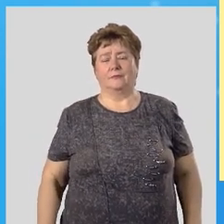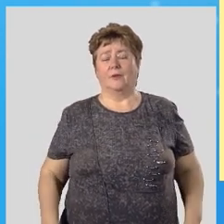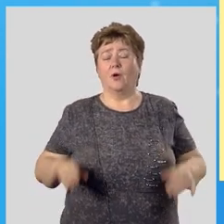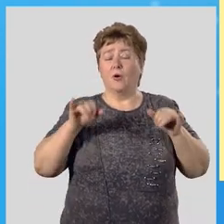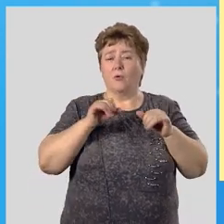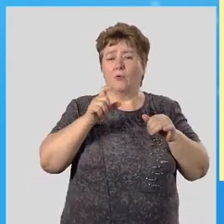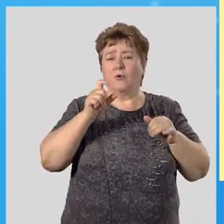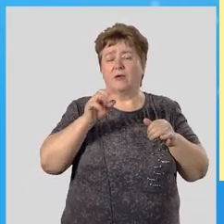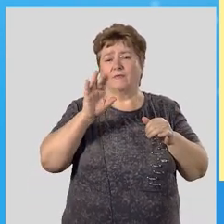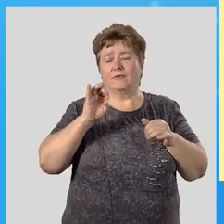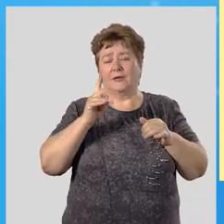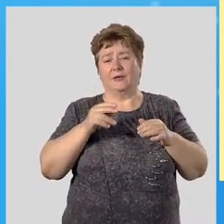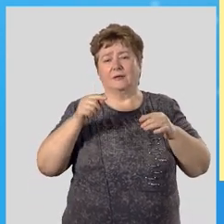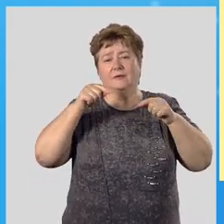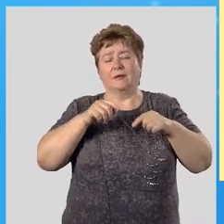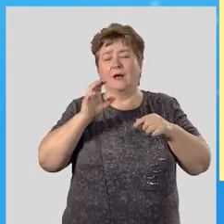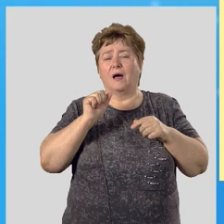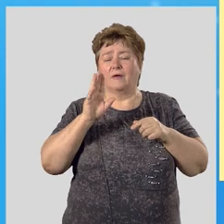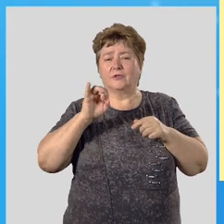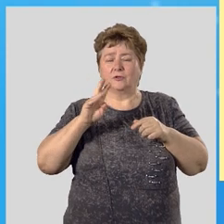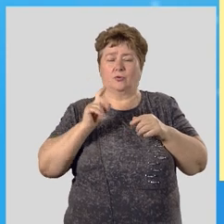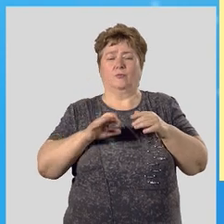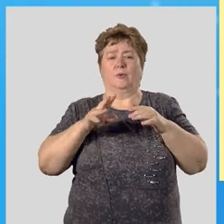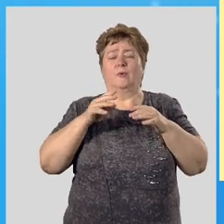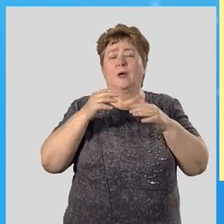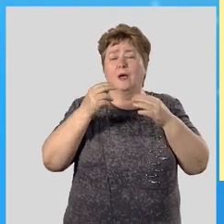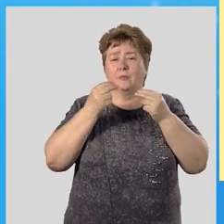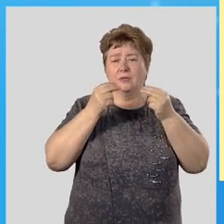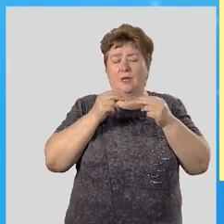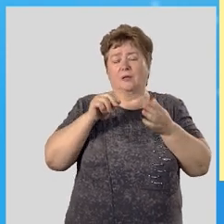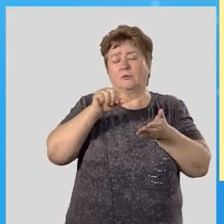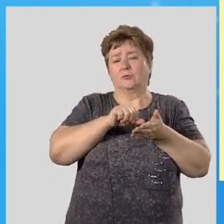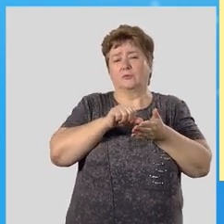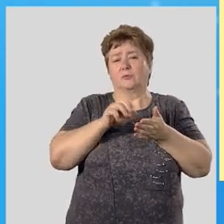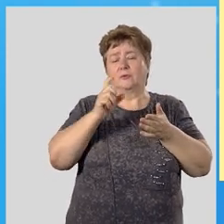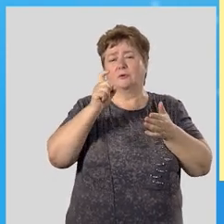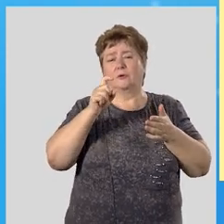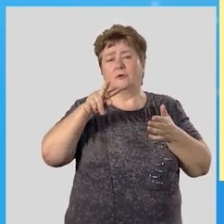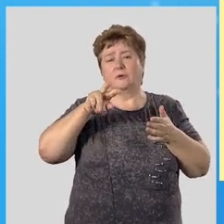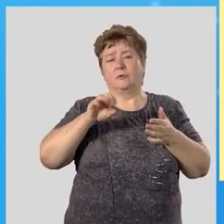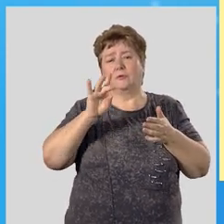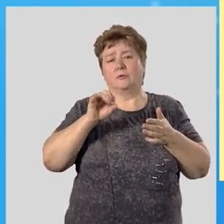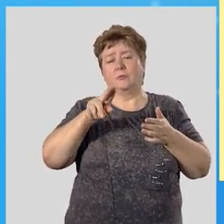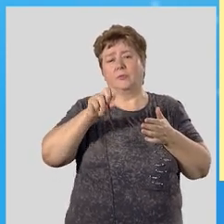У эвглены в автотрофном питании участвуют хлоропласты.